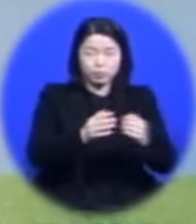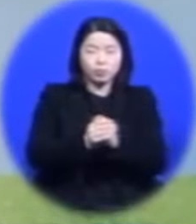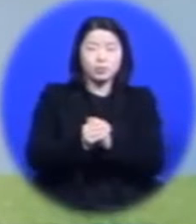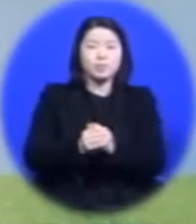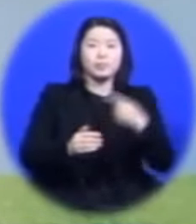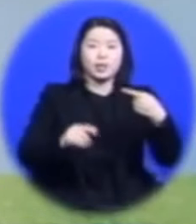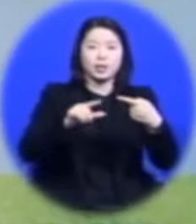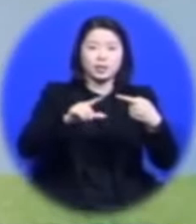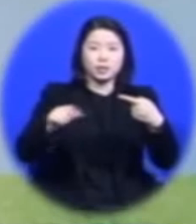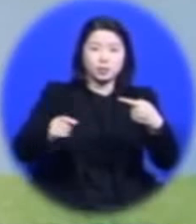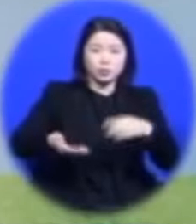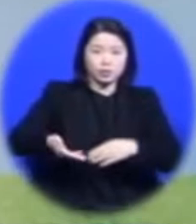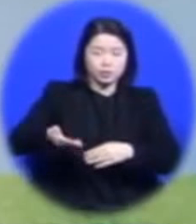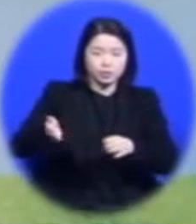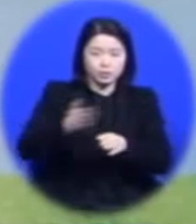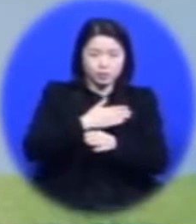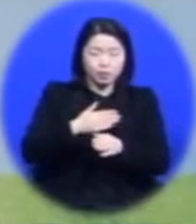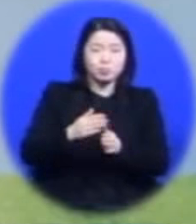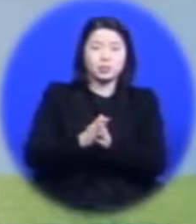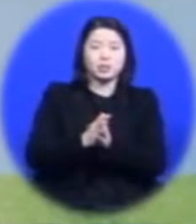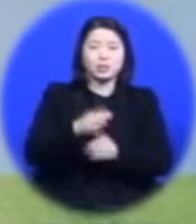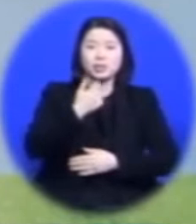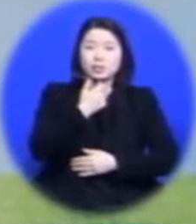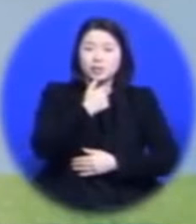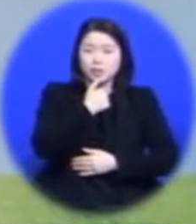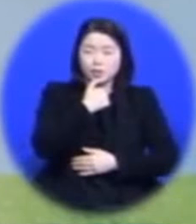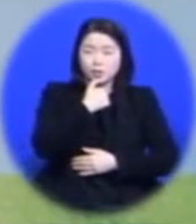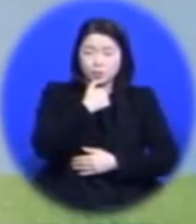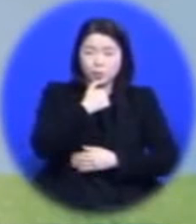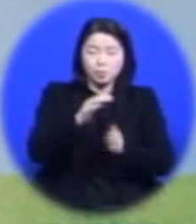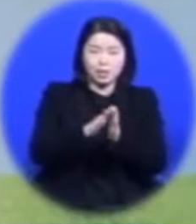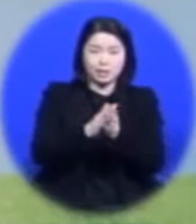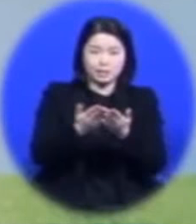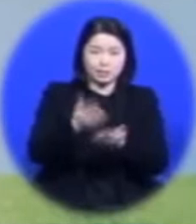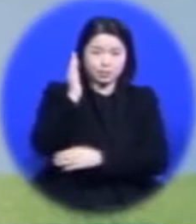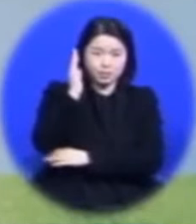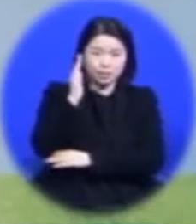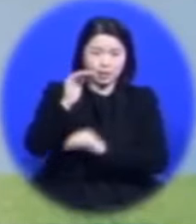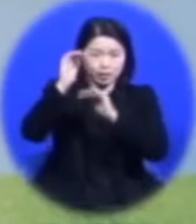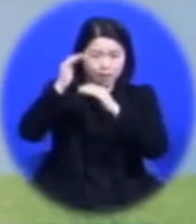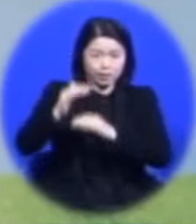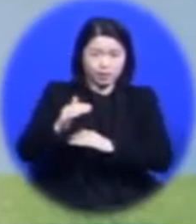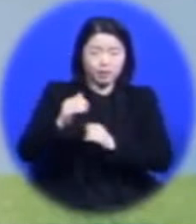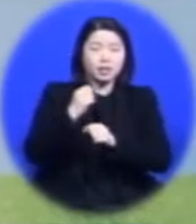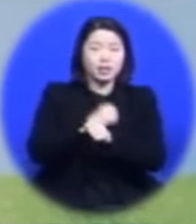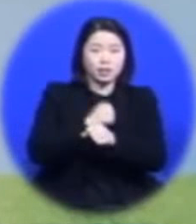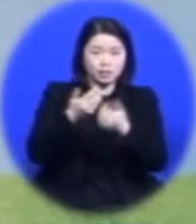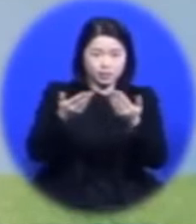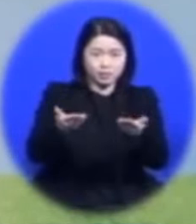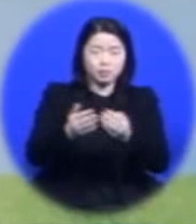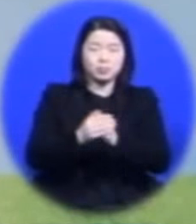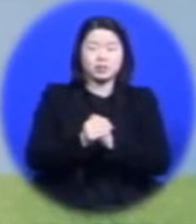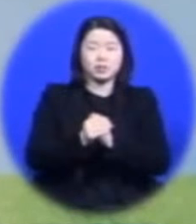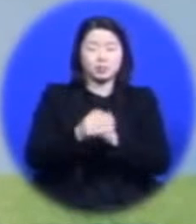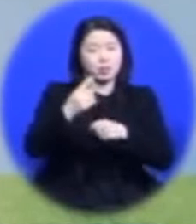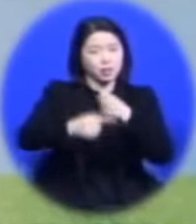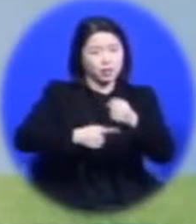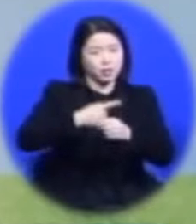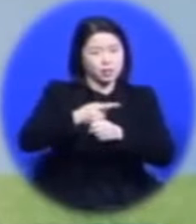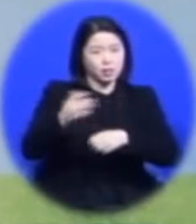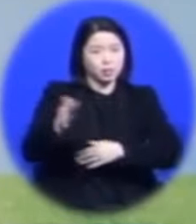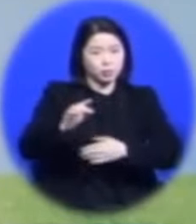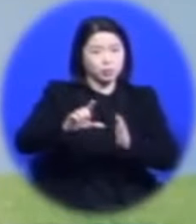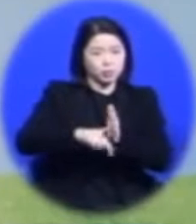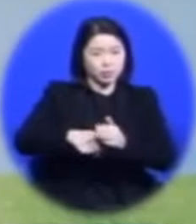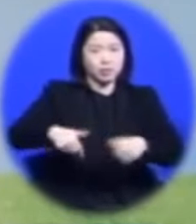1월 첫째 주부터는 로마서 어 강해 설교를 하려고 합니다 아마 거의 1년 정도 걸릴 거 라고